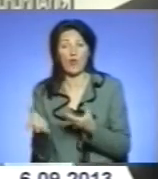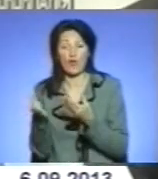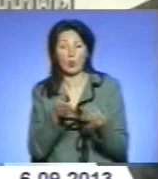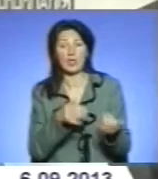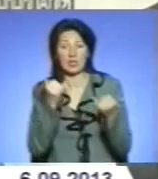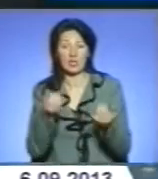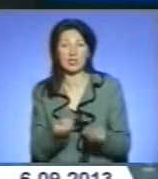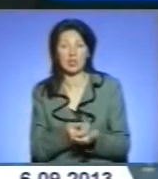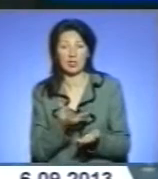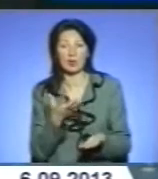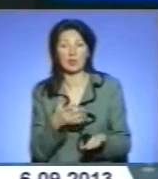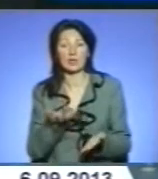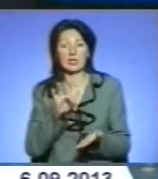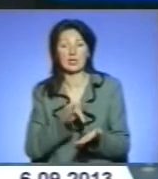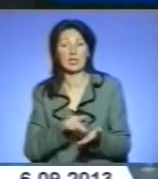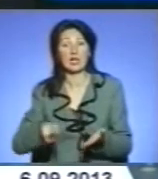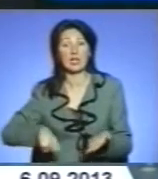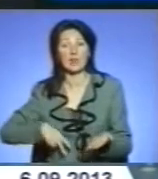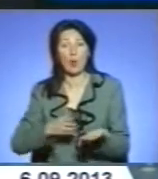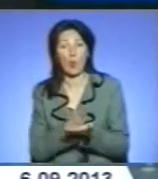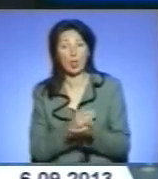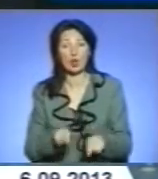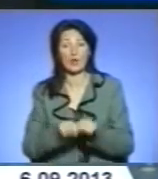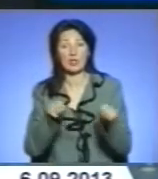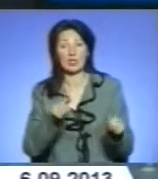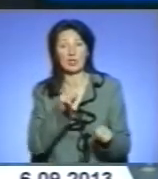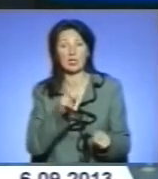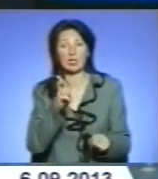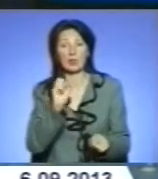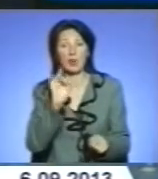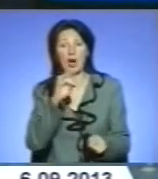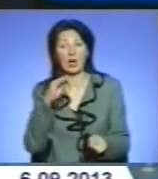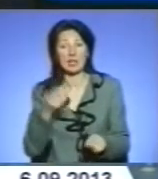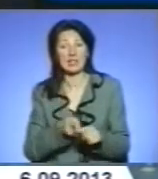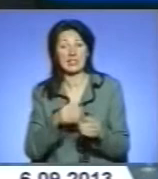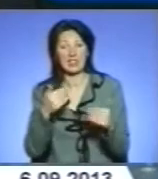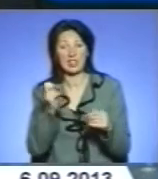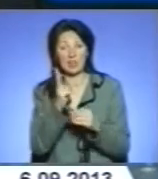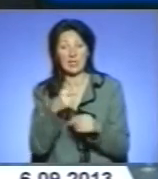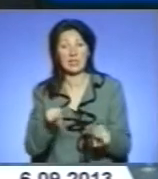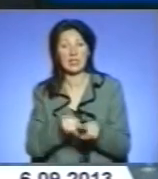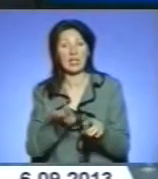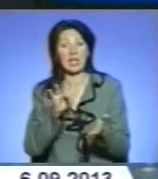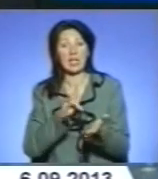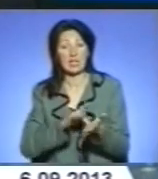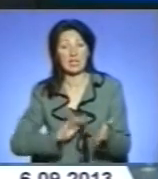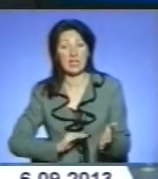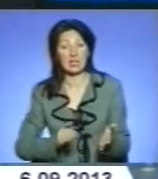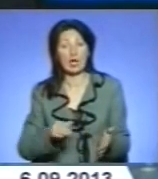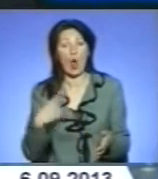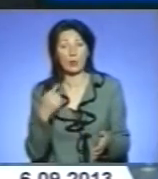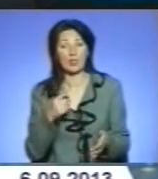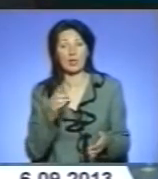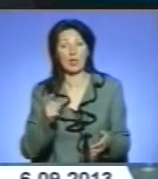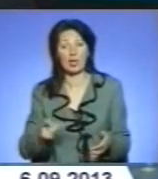ціну. Центр адміністративних послуг відкрили у Збаражі. Це вже 12-й такий центр в області. Жителі Збаразького району